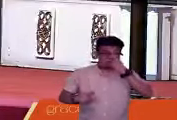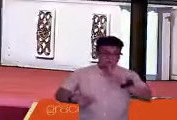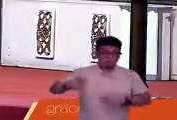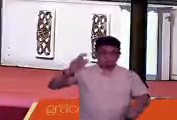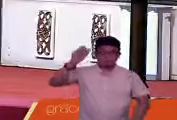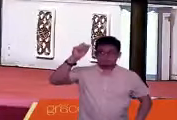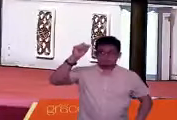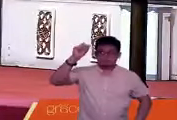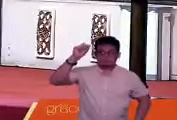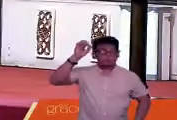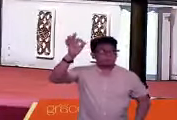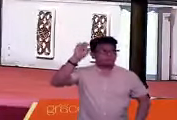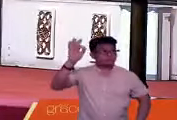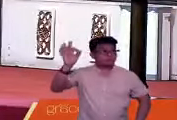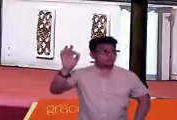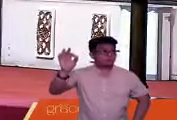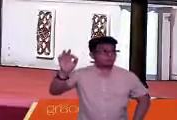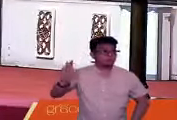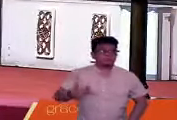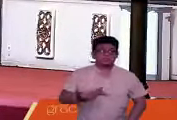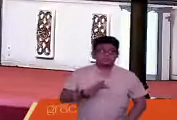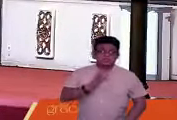You hear Junior speak English.